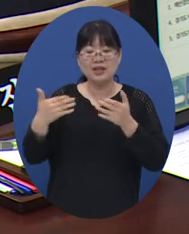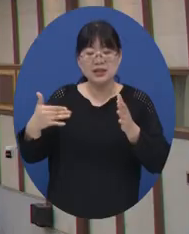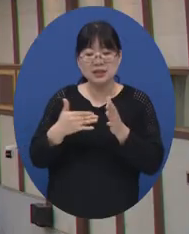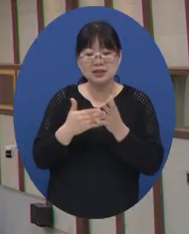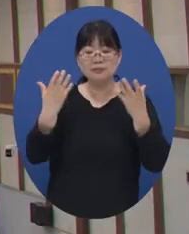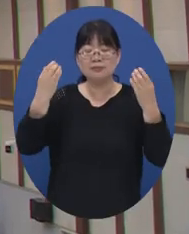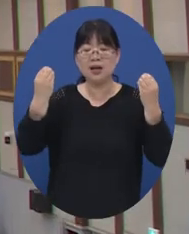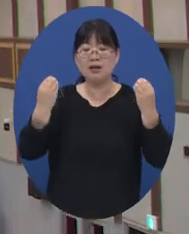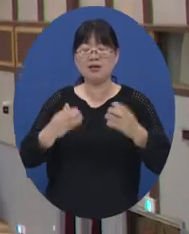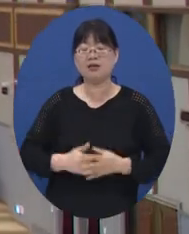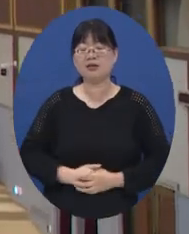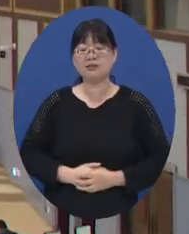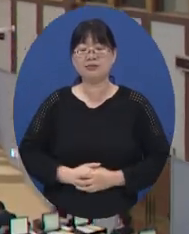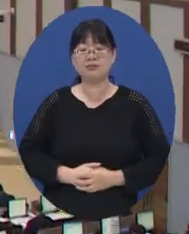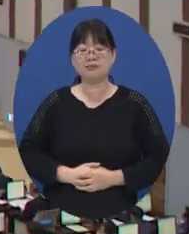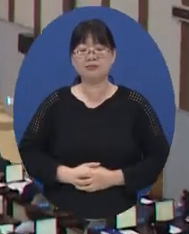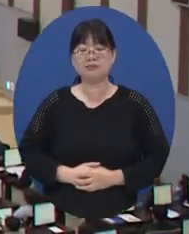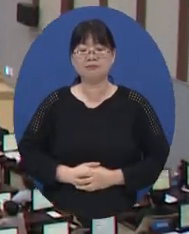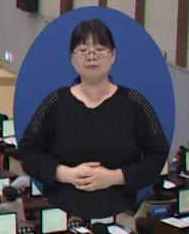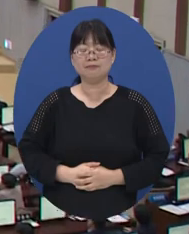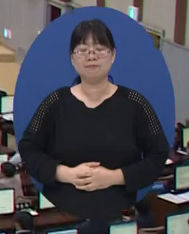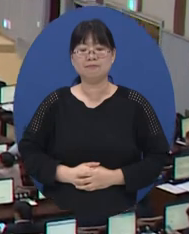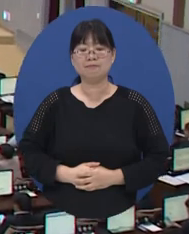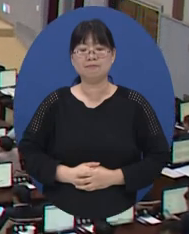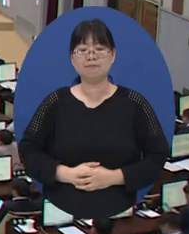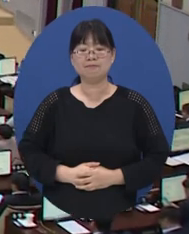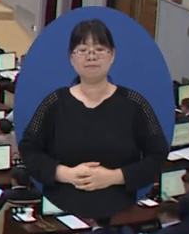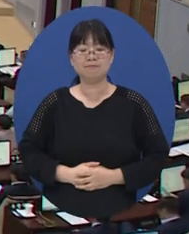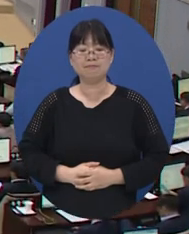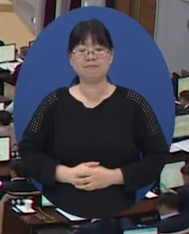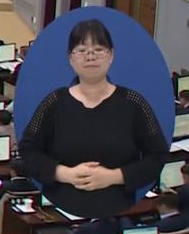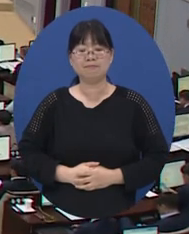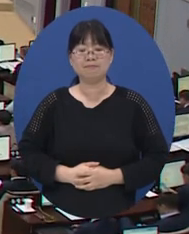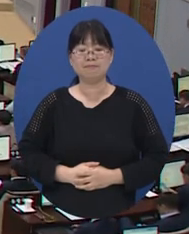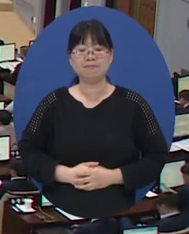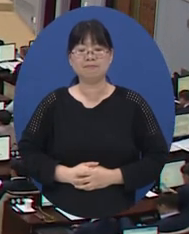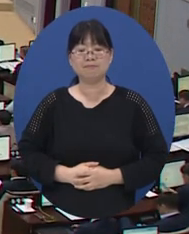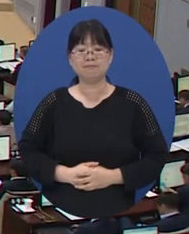마무리 됩니다 경기 주 tv 1선 집니다